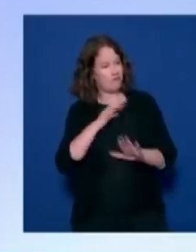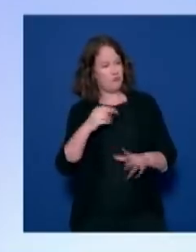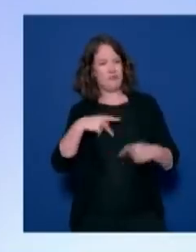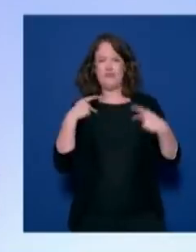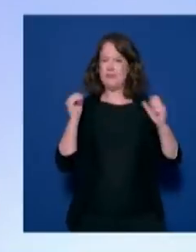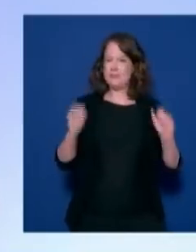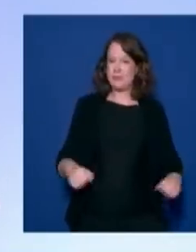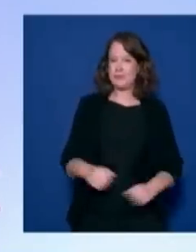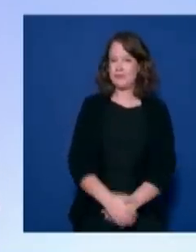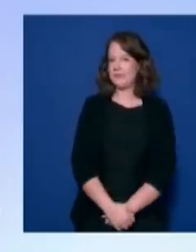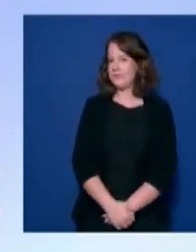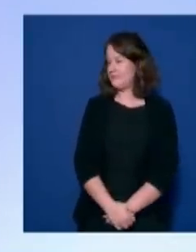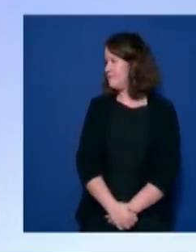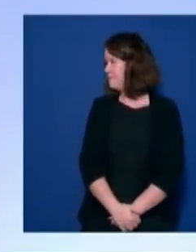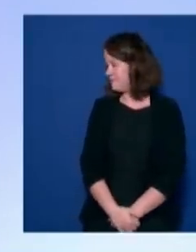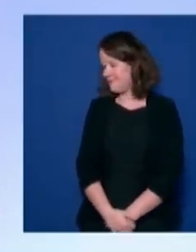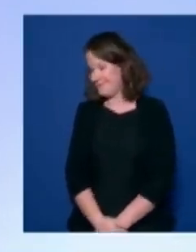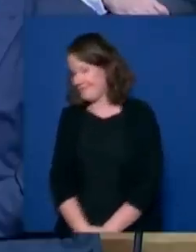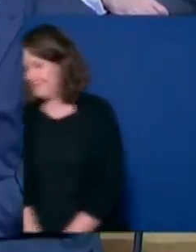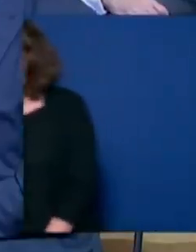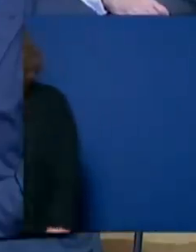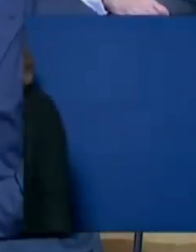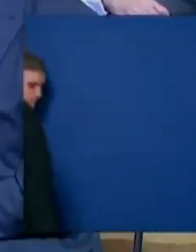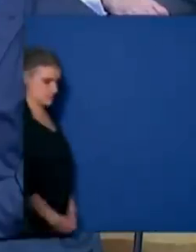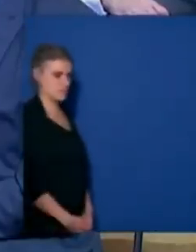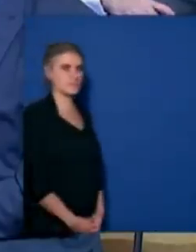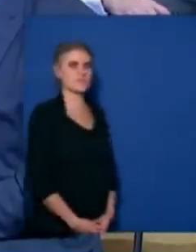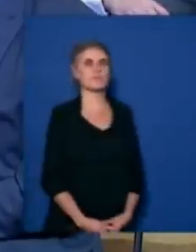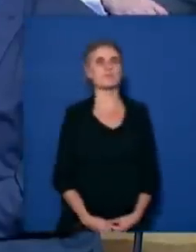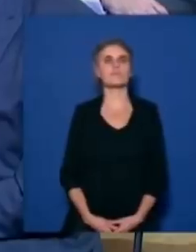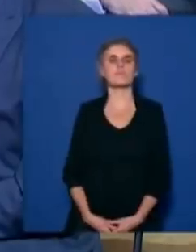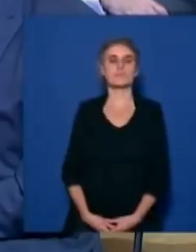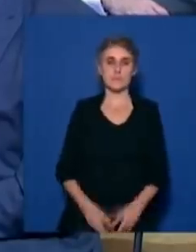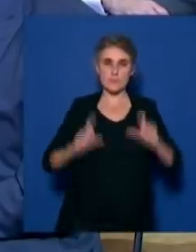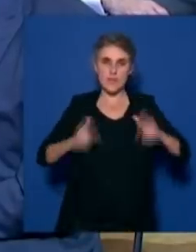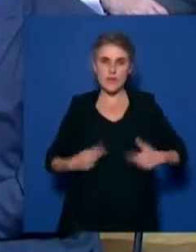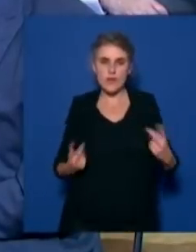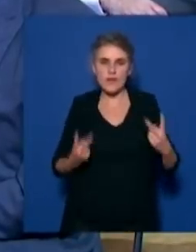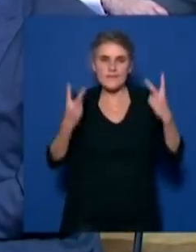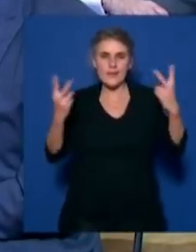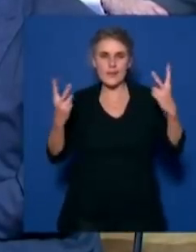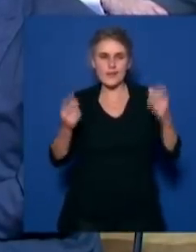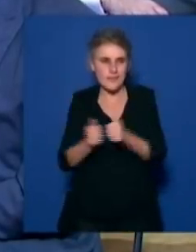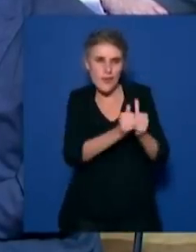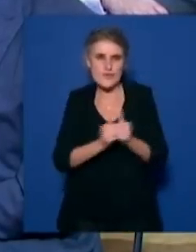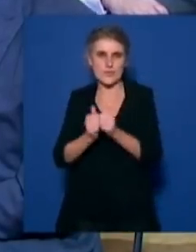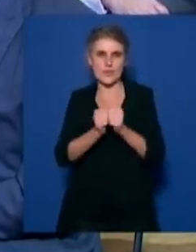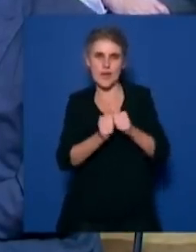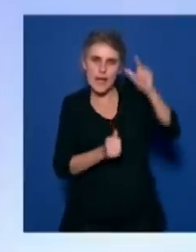et donc l'école et notre trésor collectif c'est ce qui permet dans notre société de bâtir ce commun qu'est la république